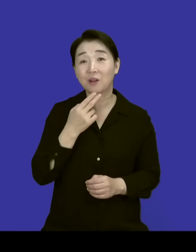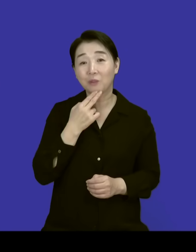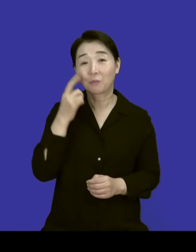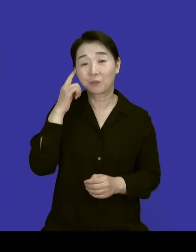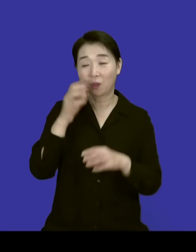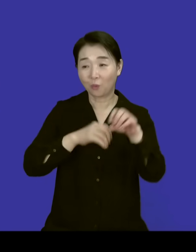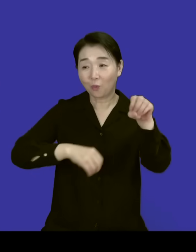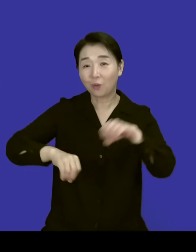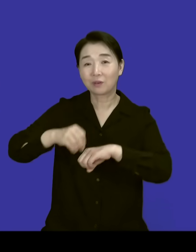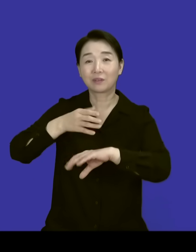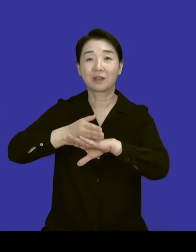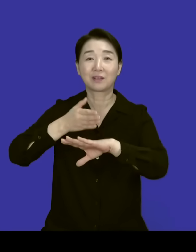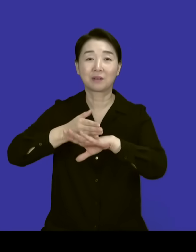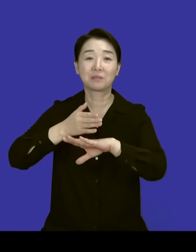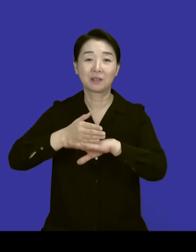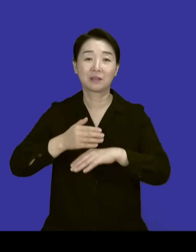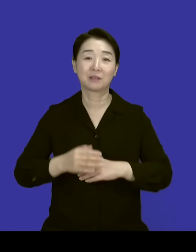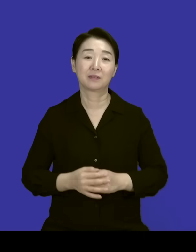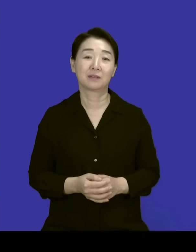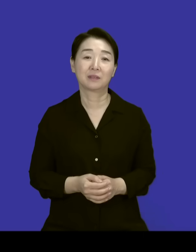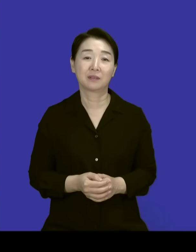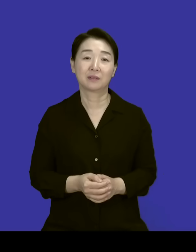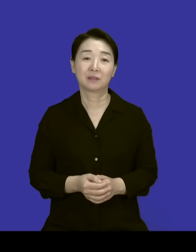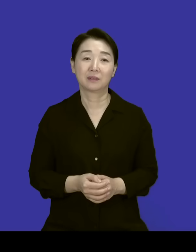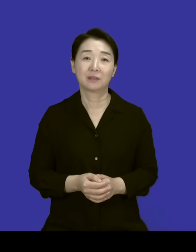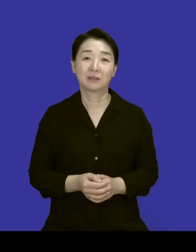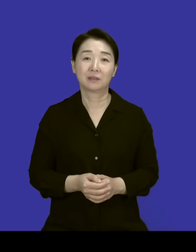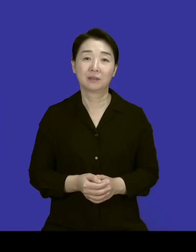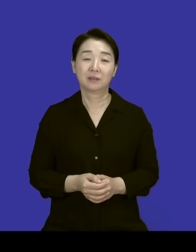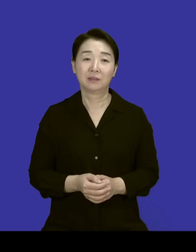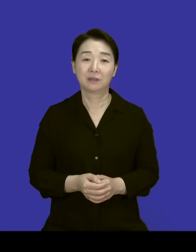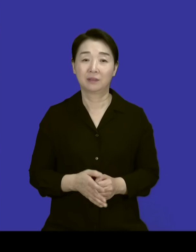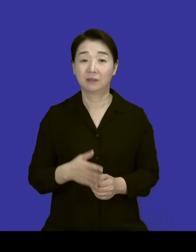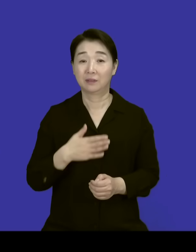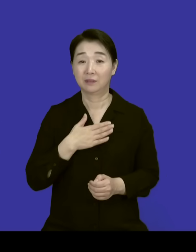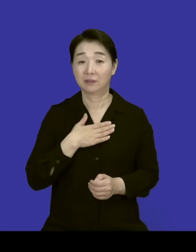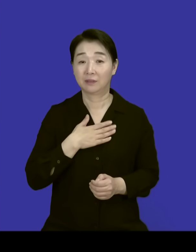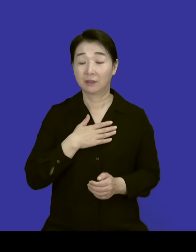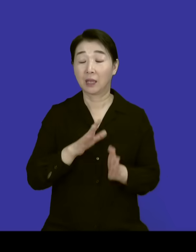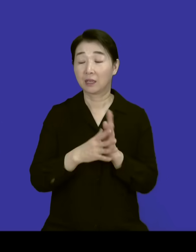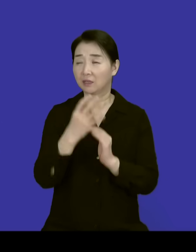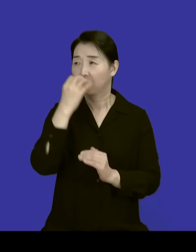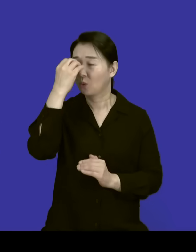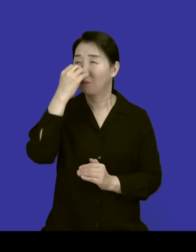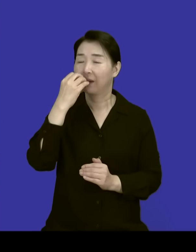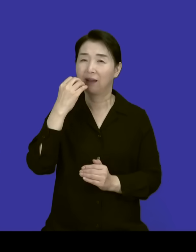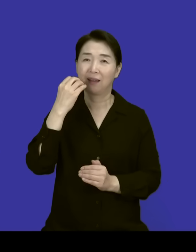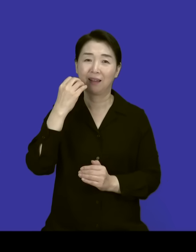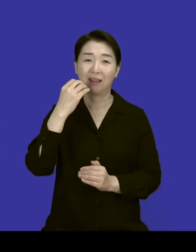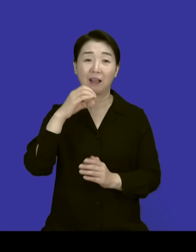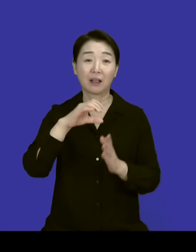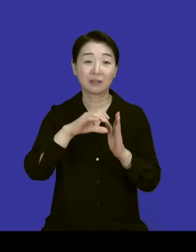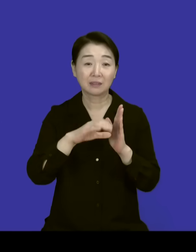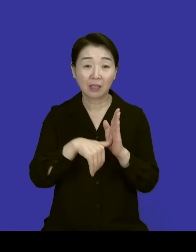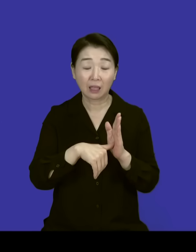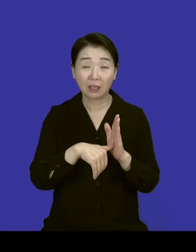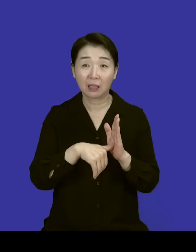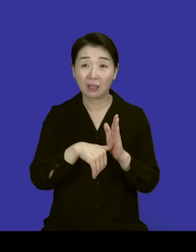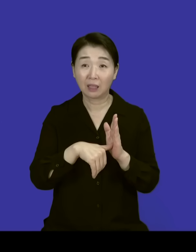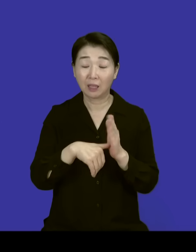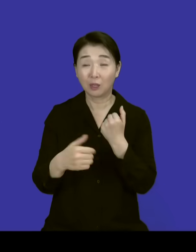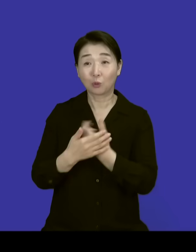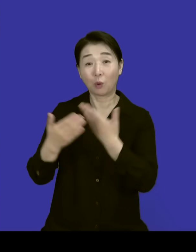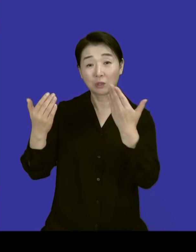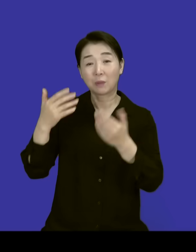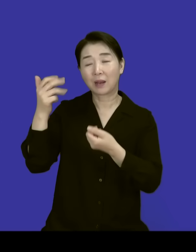진짜요? 오히려 저는 진짜 감사로 예. 제가 그 당시에 막 교만하고 자만하고 이럴 때쯤 많이 하셨으면 다